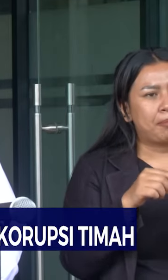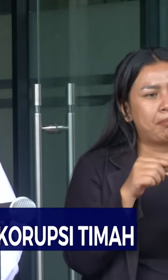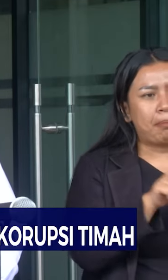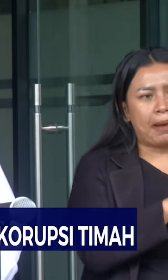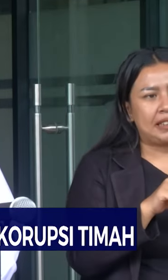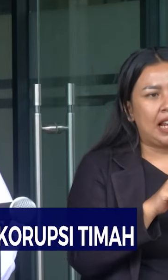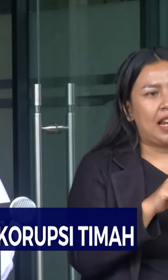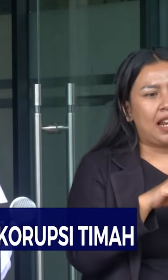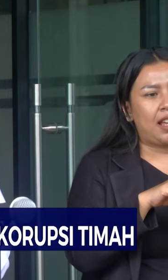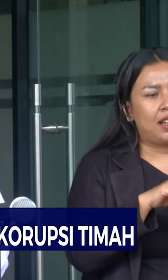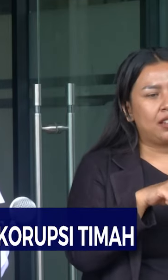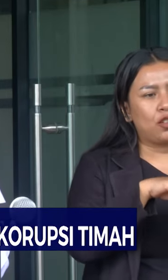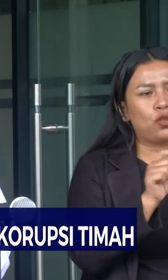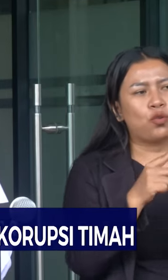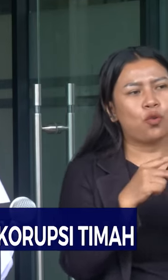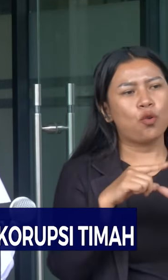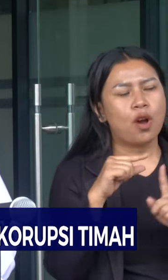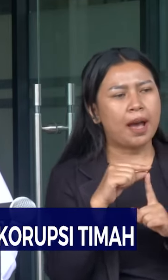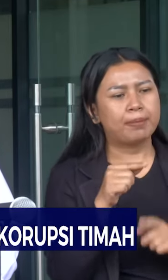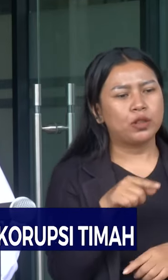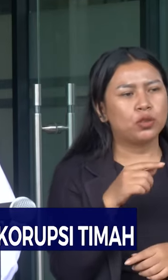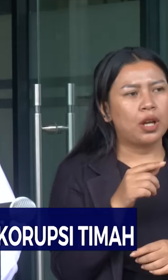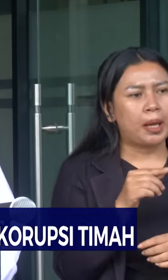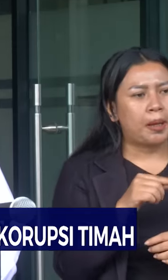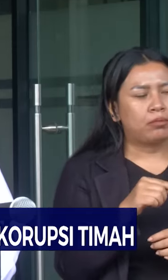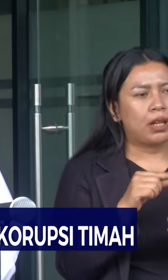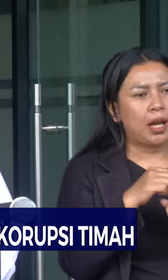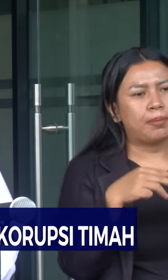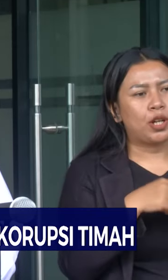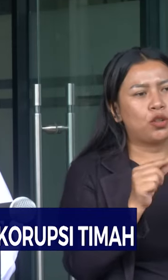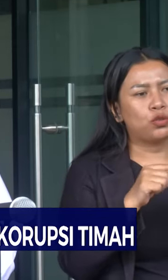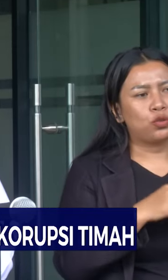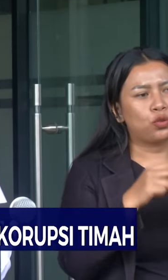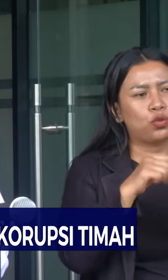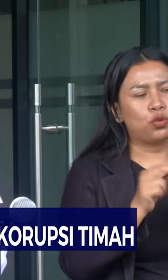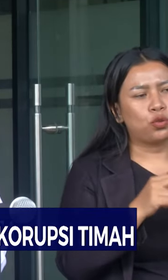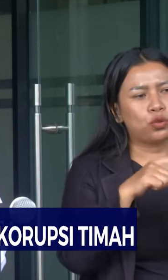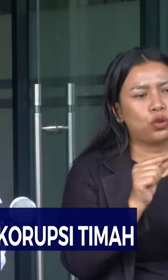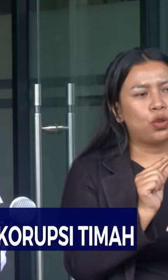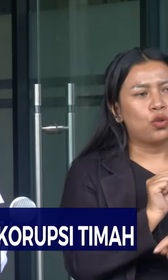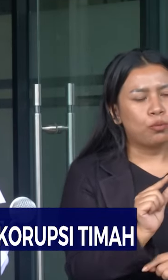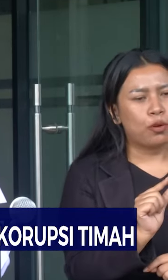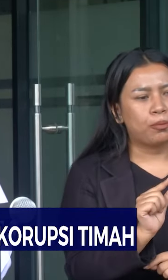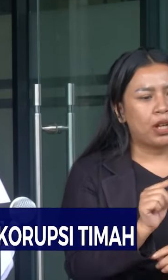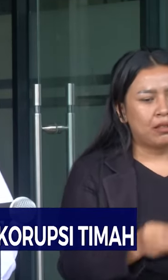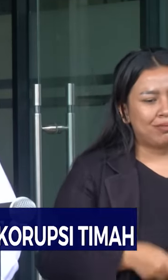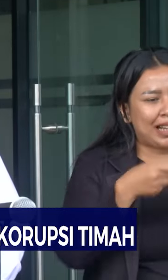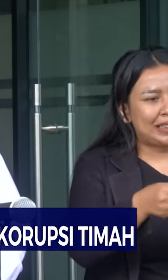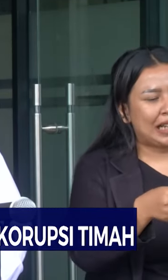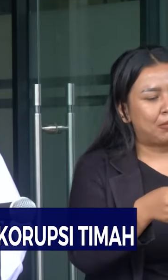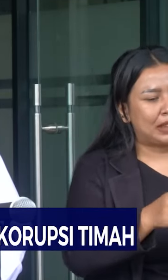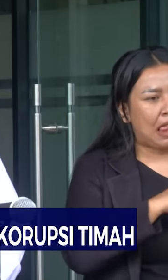KUHAP di mana dikatakan bahwa penutut umum ketika menerima berkas perkara dan dan sudah